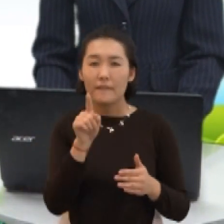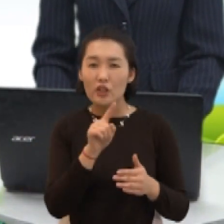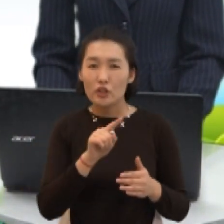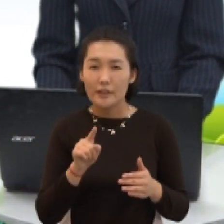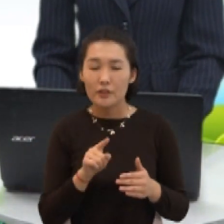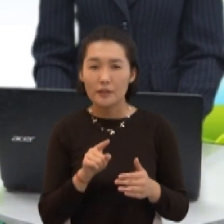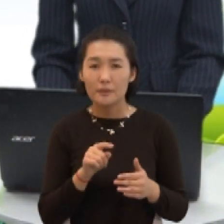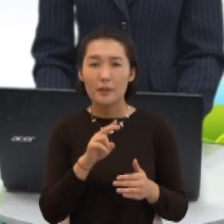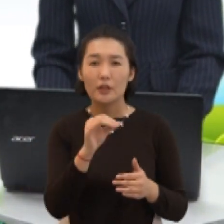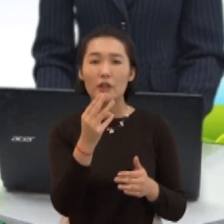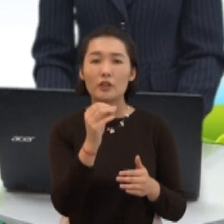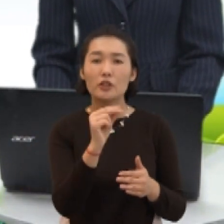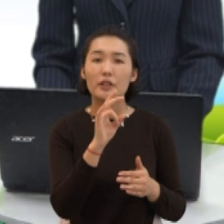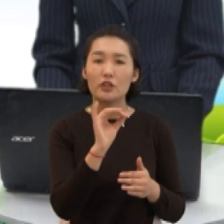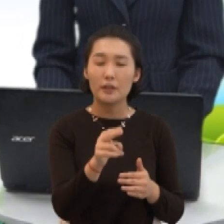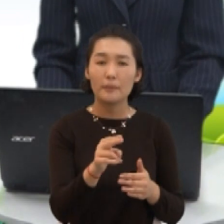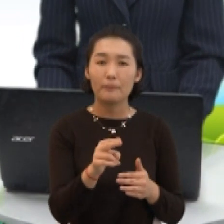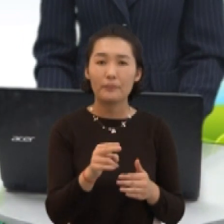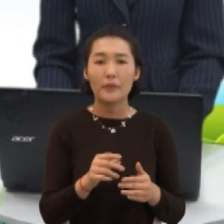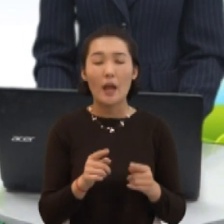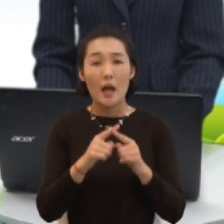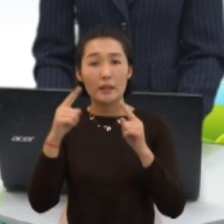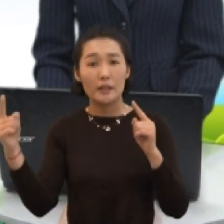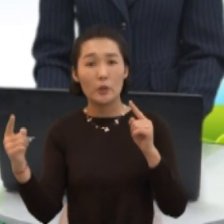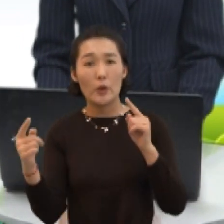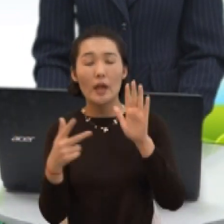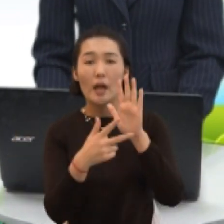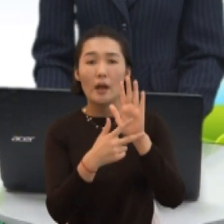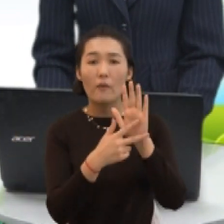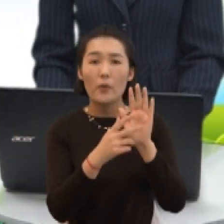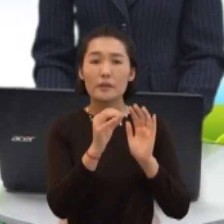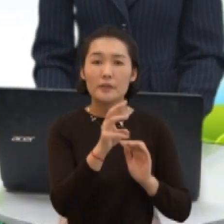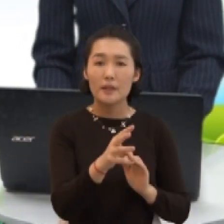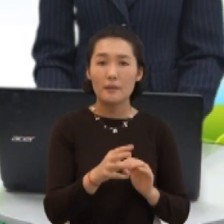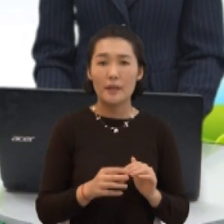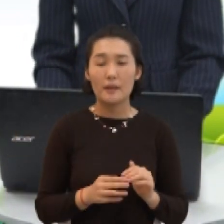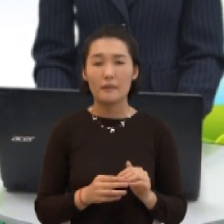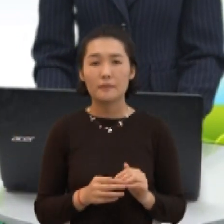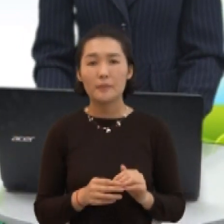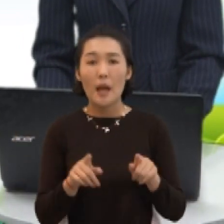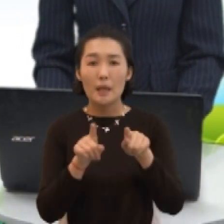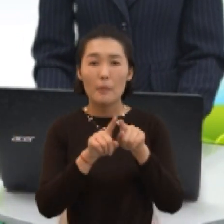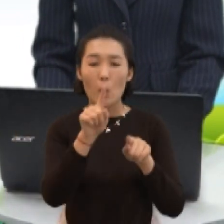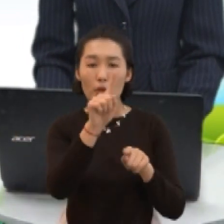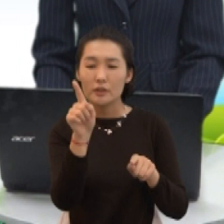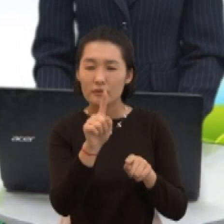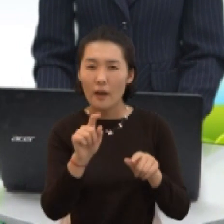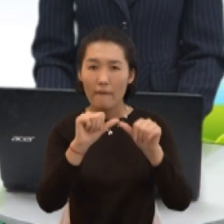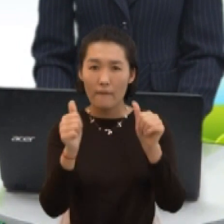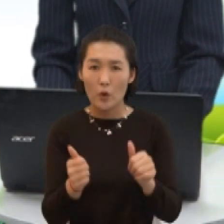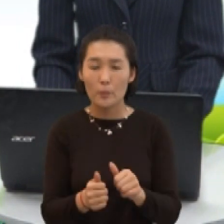имеет длину почти 8 метров и расположен в извилистой форме лабиринта.